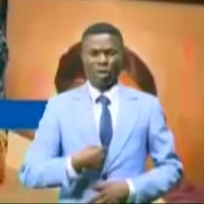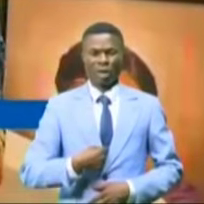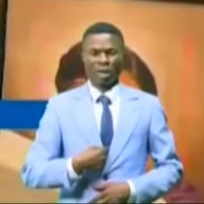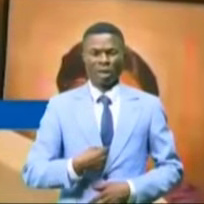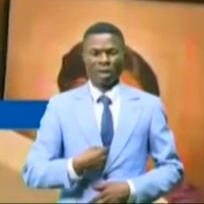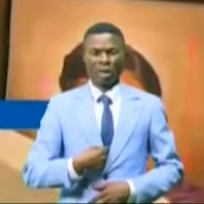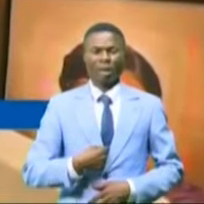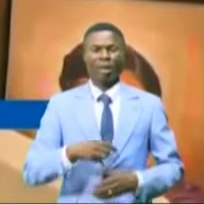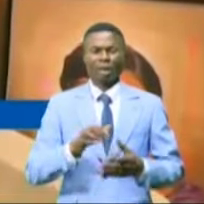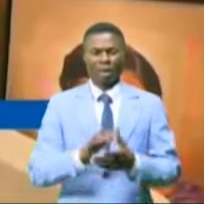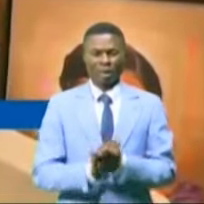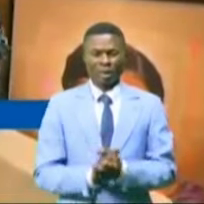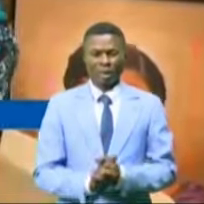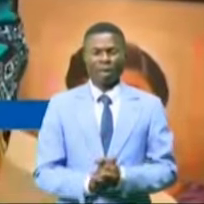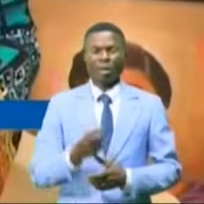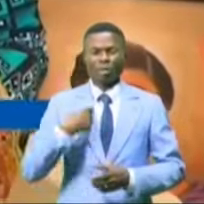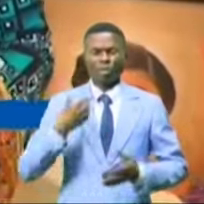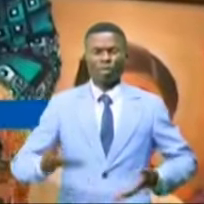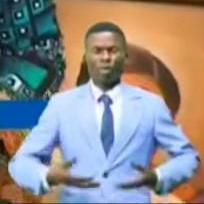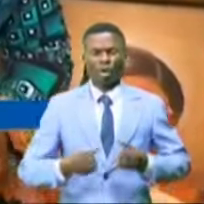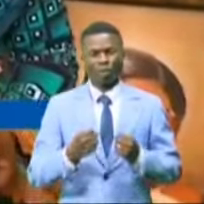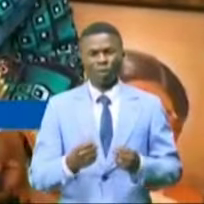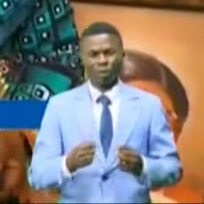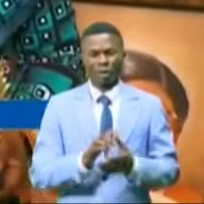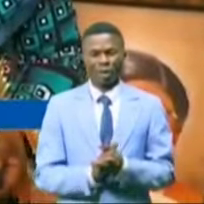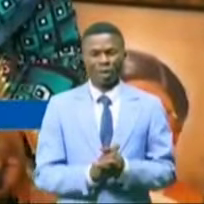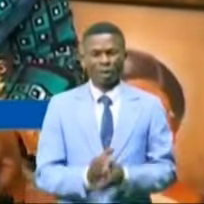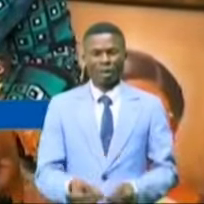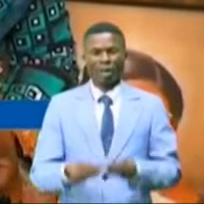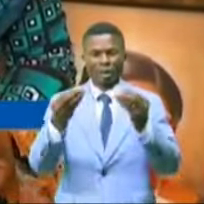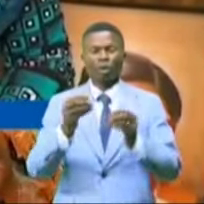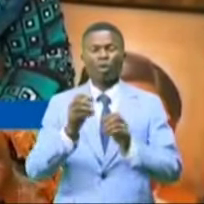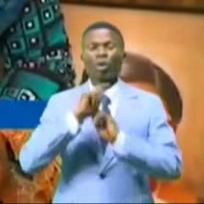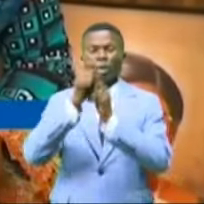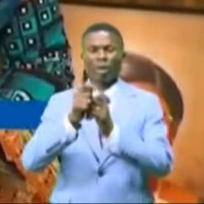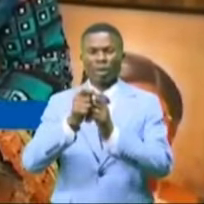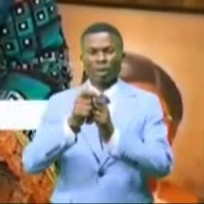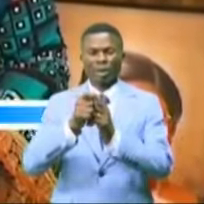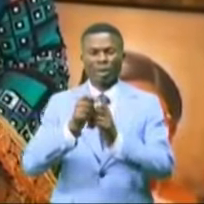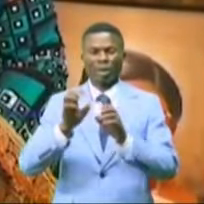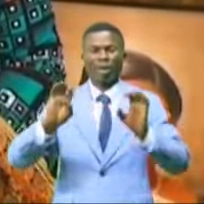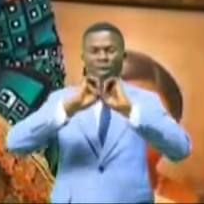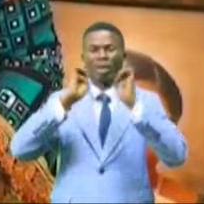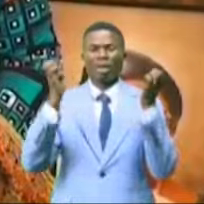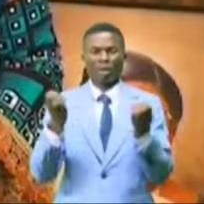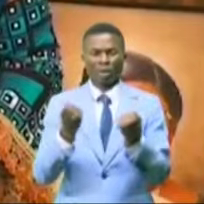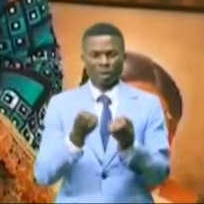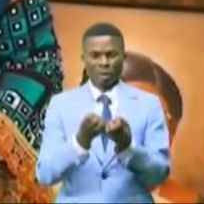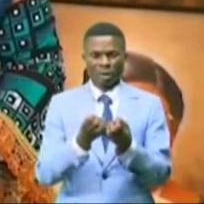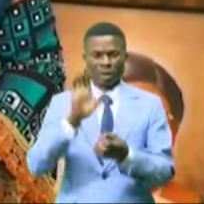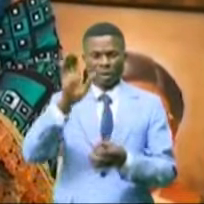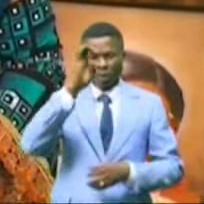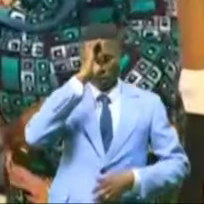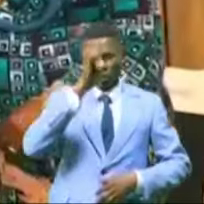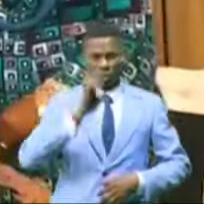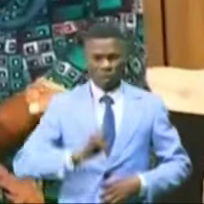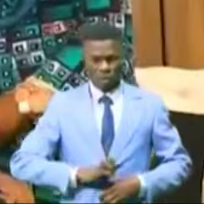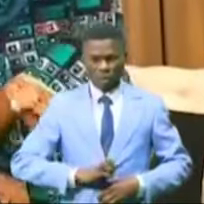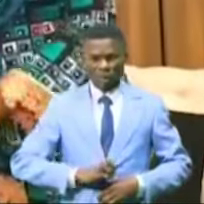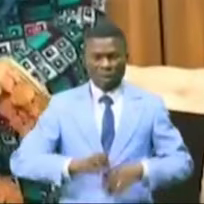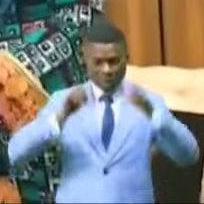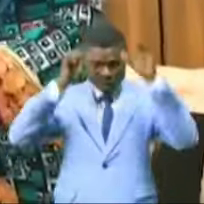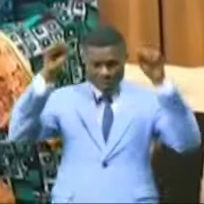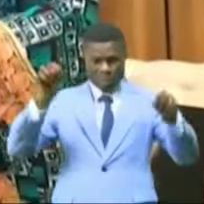C'est pourquoi je voudrais dédier ce trophée à l'équipe de son excellence Kadima.